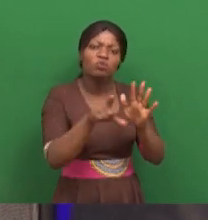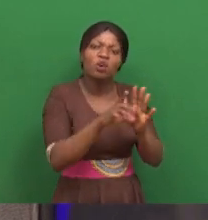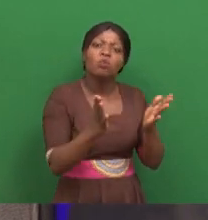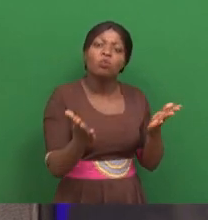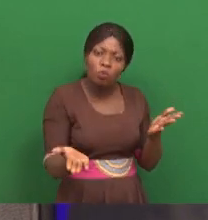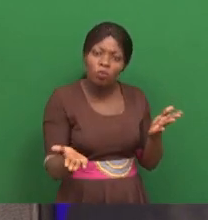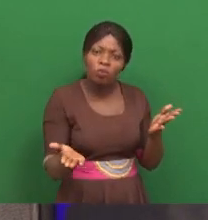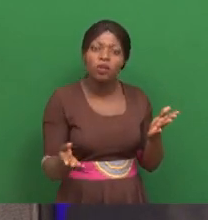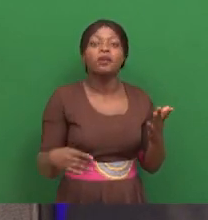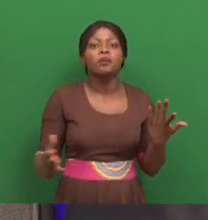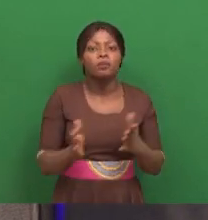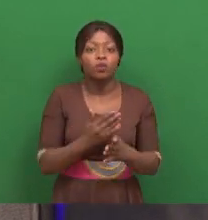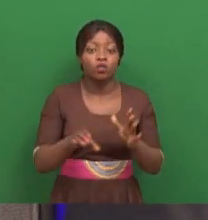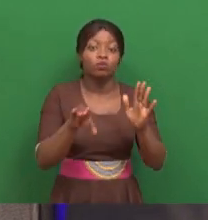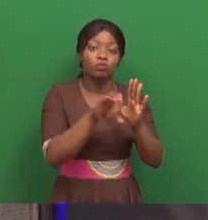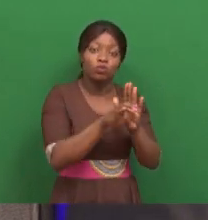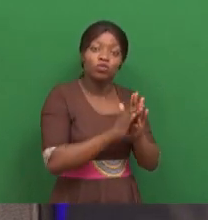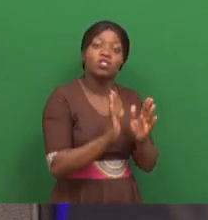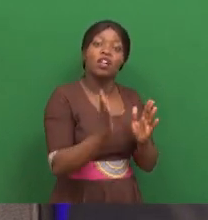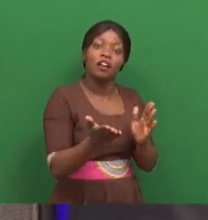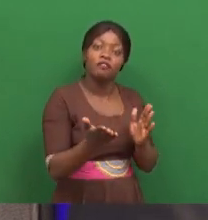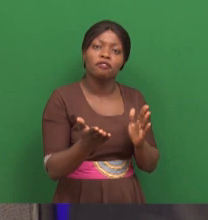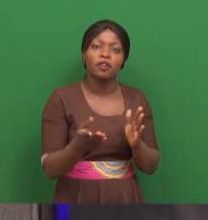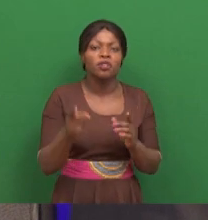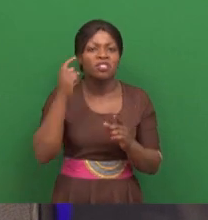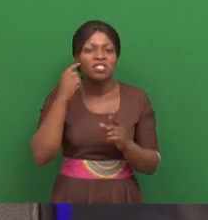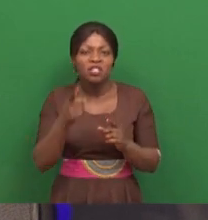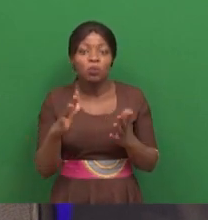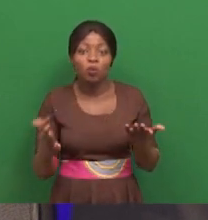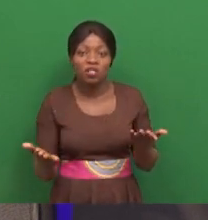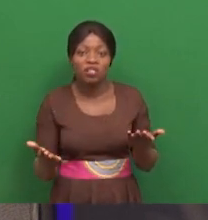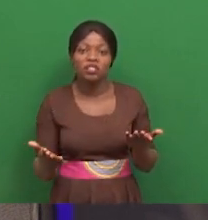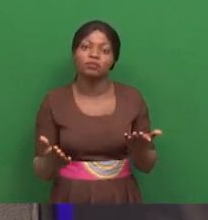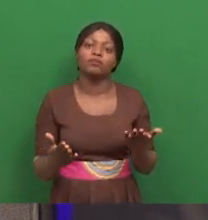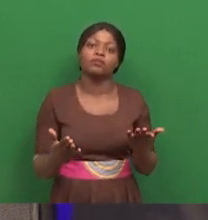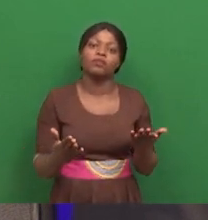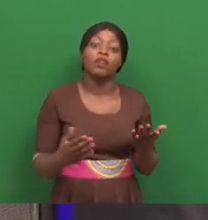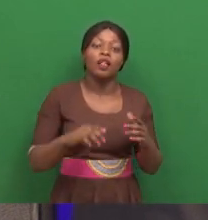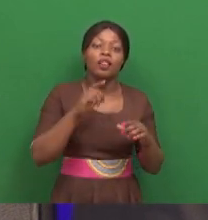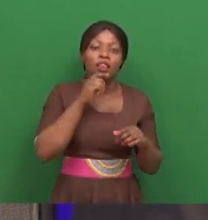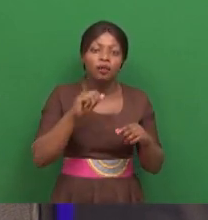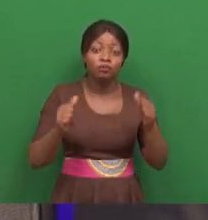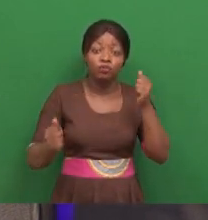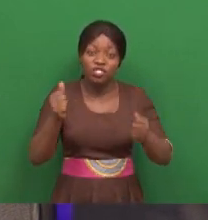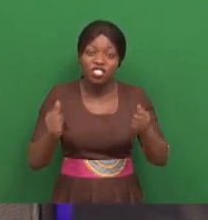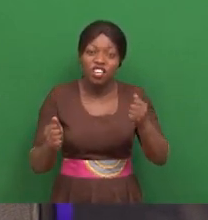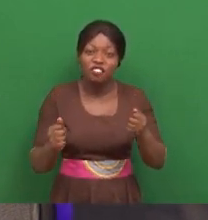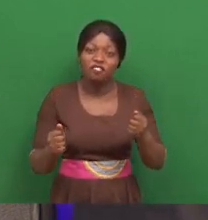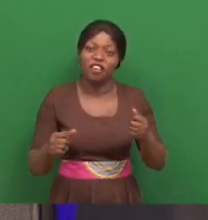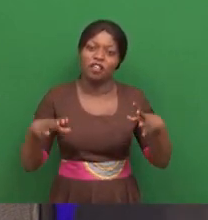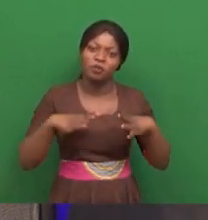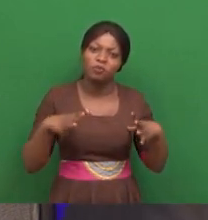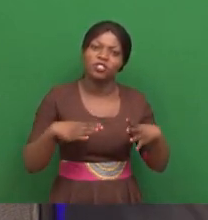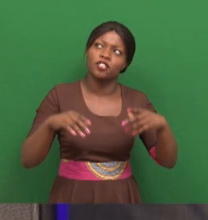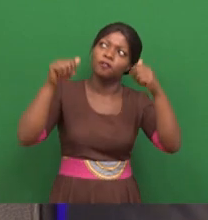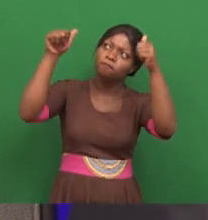statutory instrument 168 of 2006. Unoti driver nekombi yake. Mapepa driver